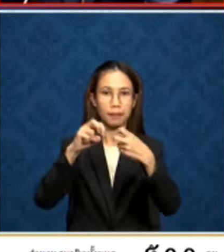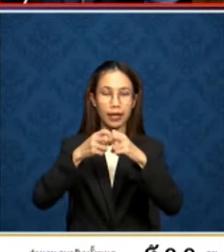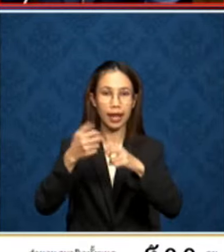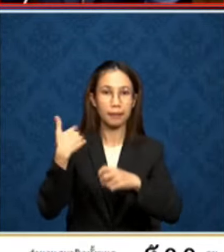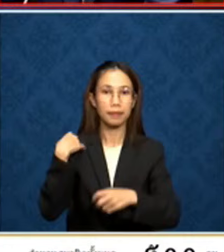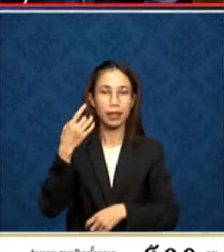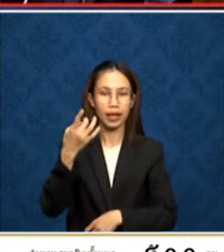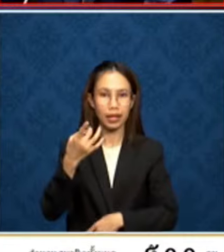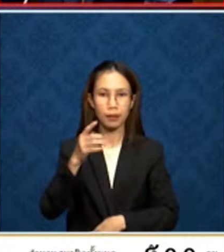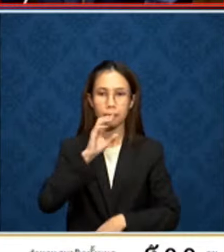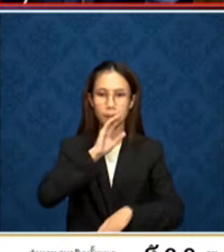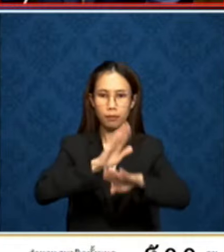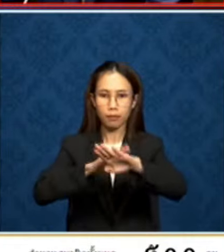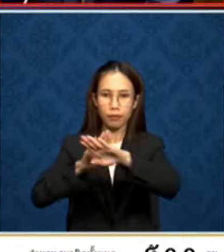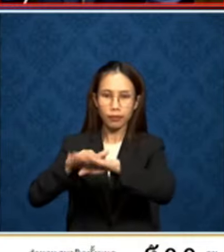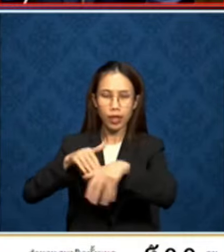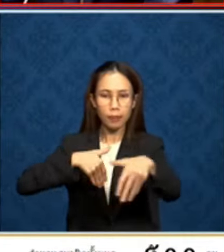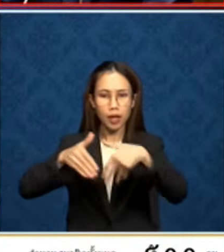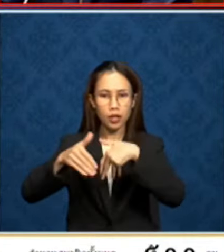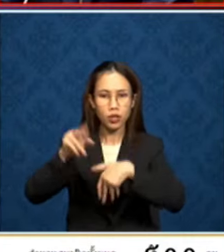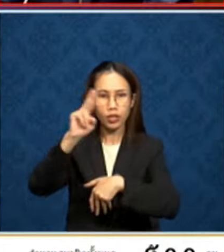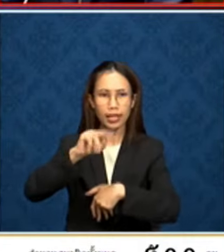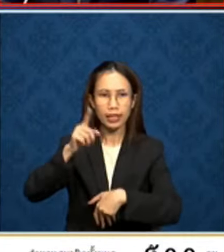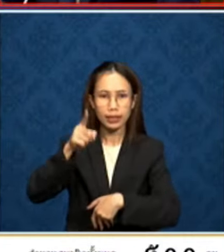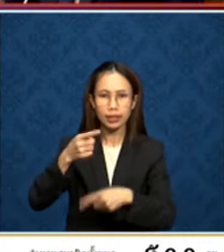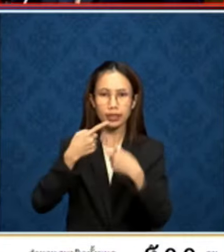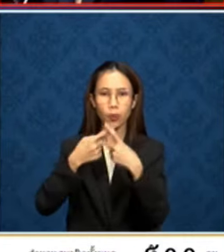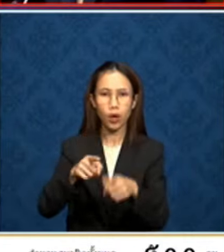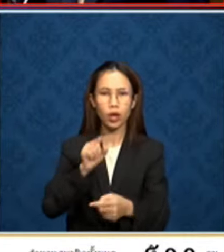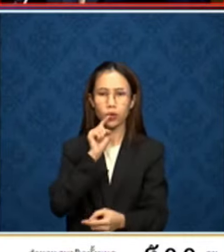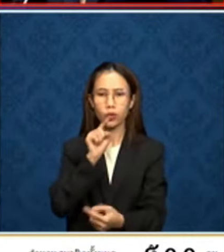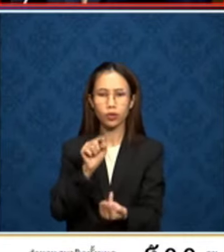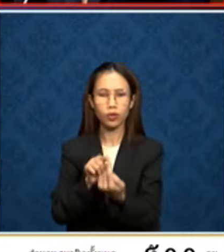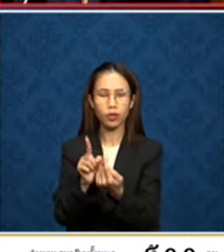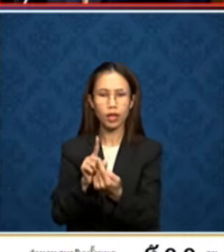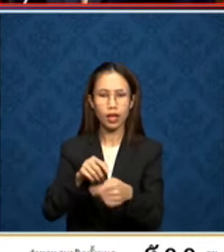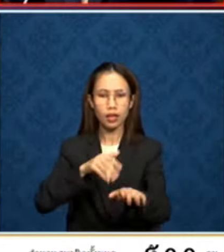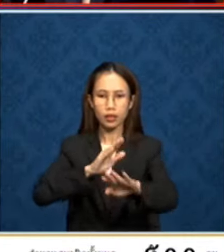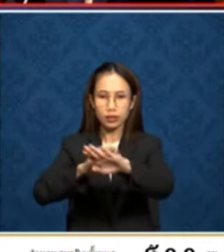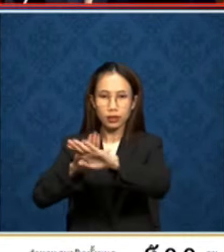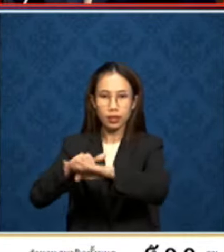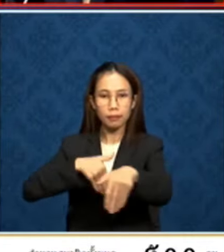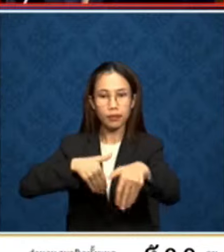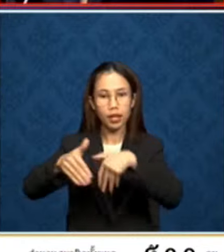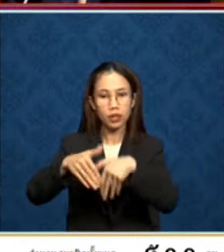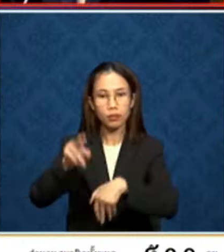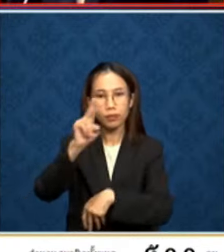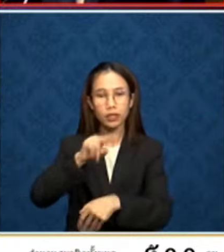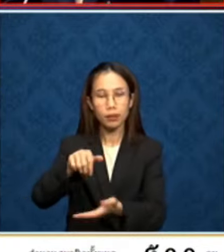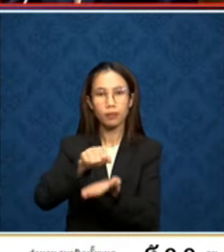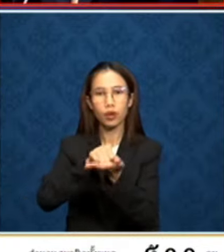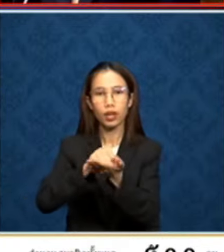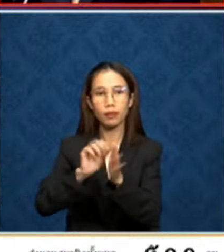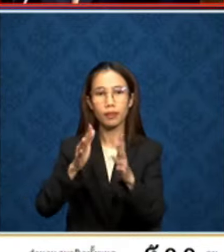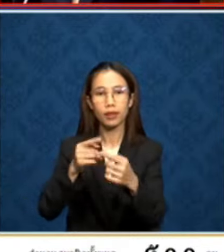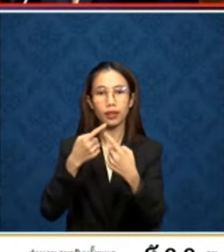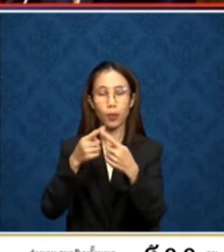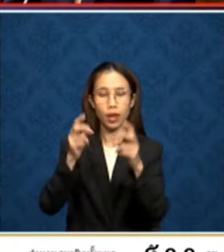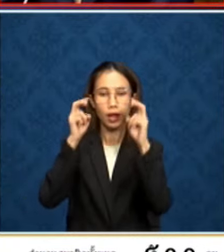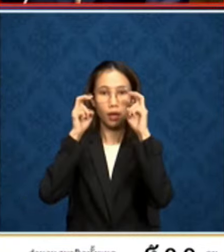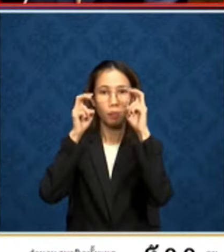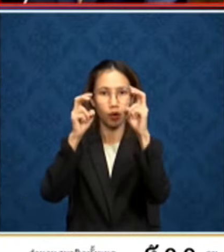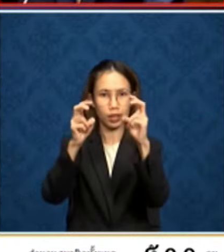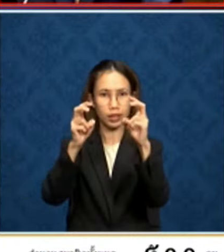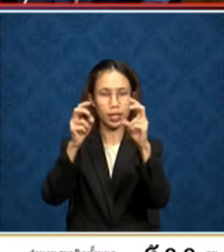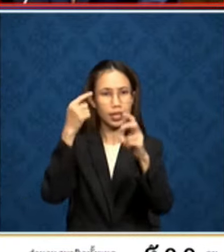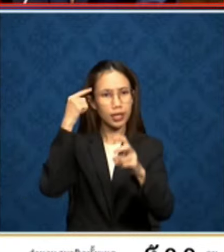ส่งสาธารณะแต่เราไม่สนใจจริงจังในการที่จะดึงดูดให้ประชาชนมาใช้บริการเลยทั้งที่ Airportลิงก์นี้ถือ